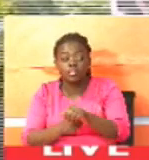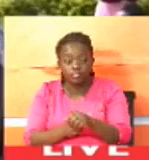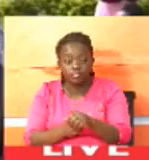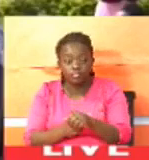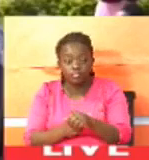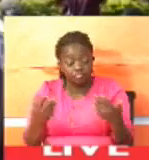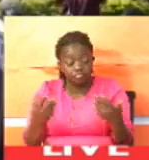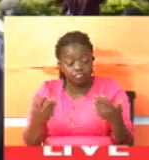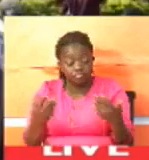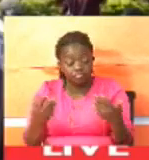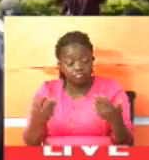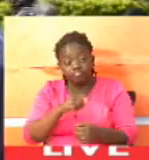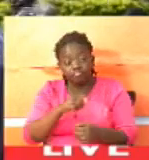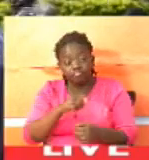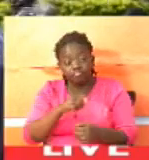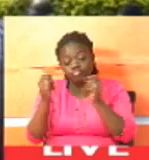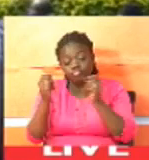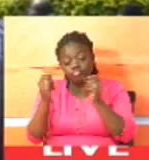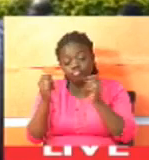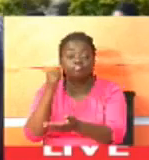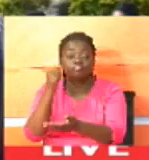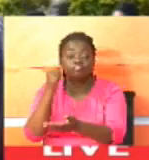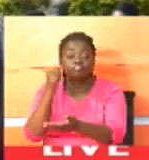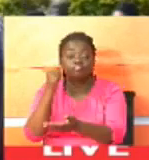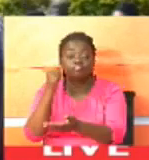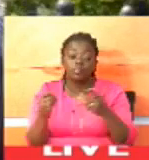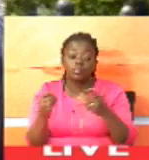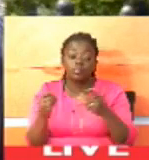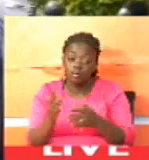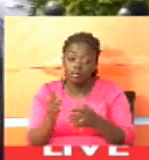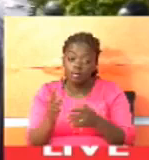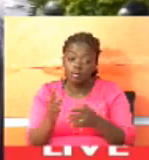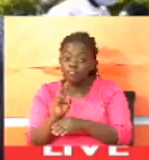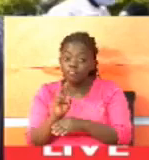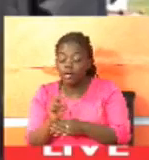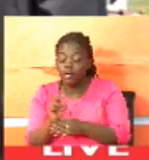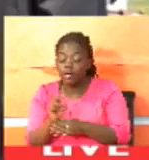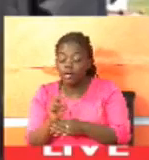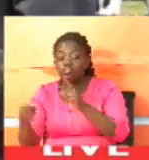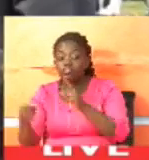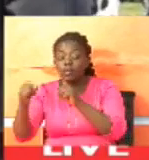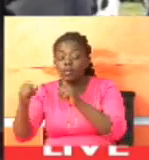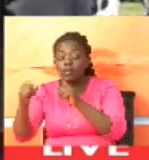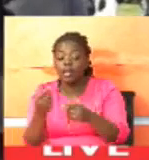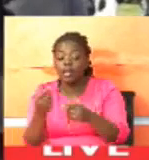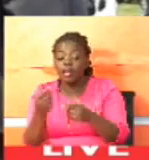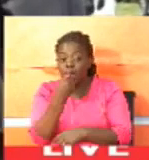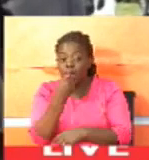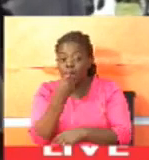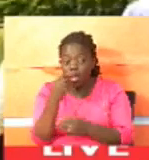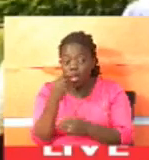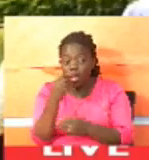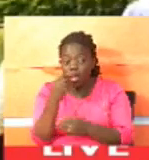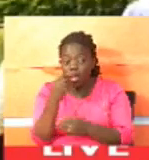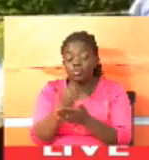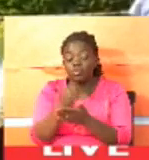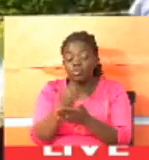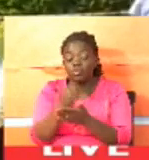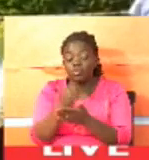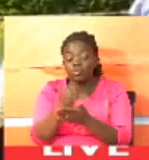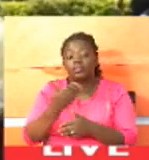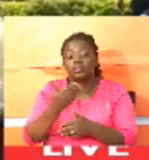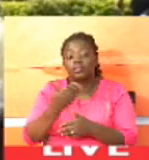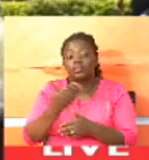gyaffe. Bano bawakanyiza eky'okukyusa sitampu era nti banditunuulidde ensonga y'okubongeza akasiimo kubanga sitampu ze babadde nazo